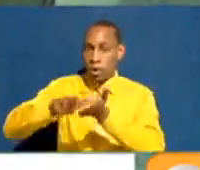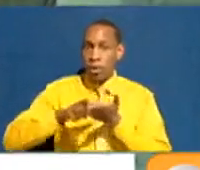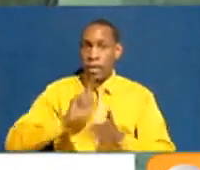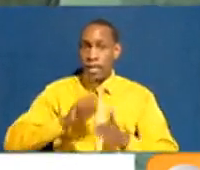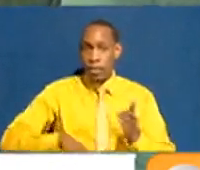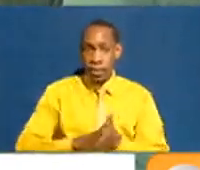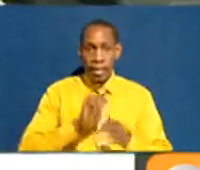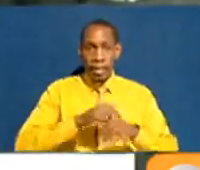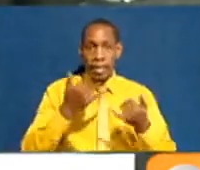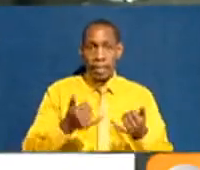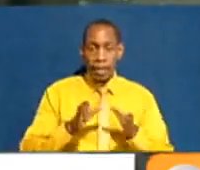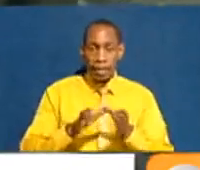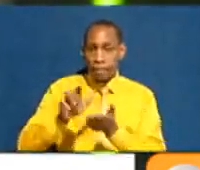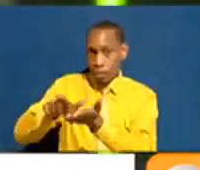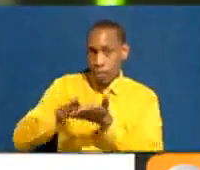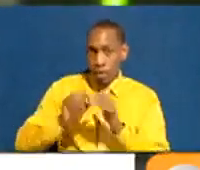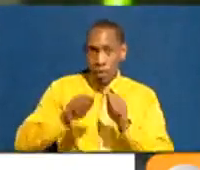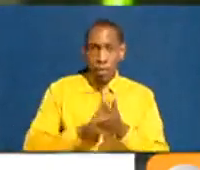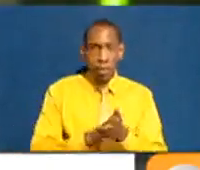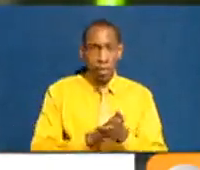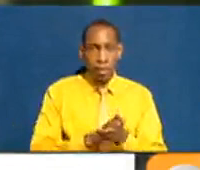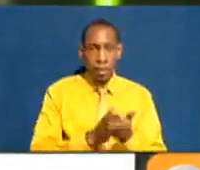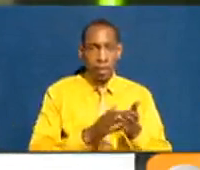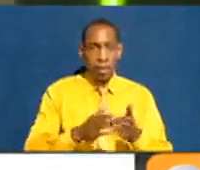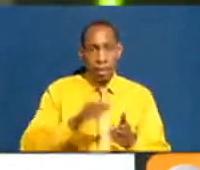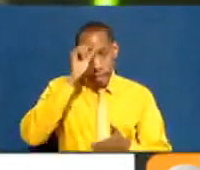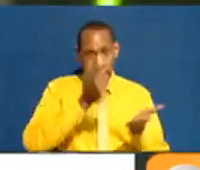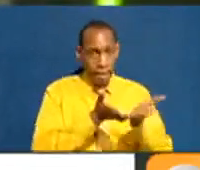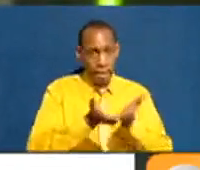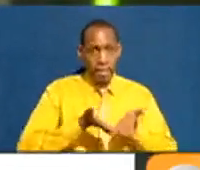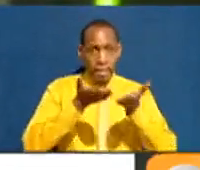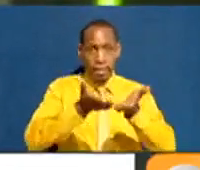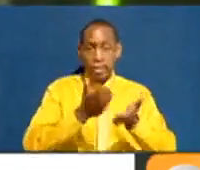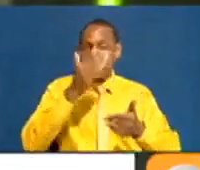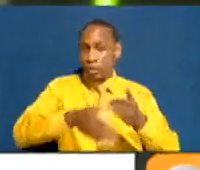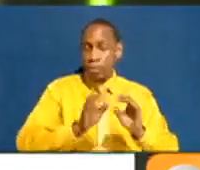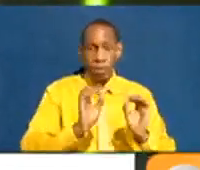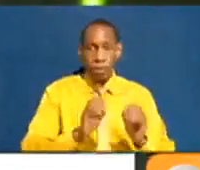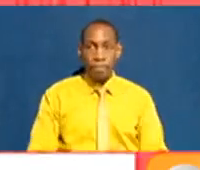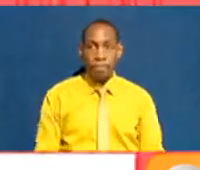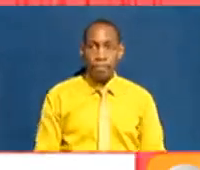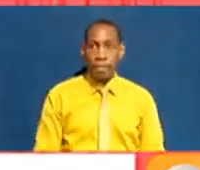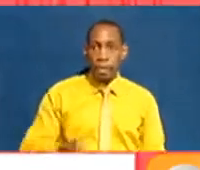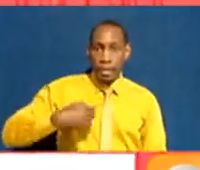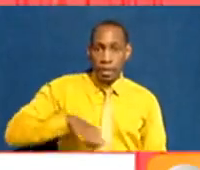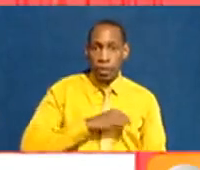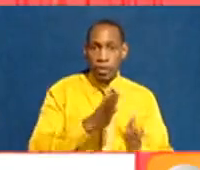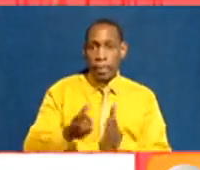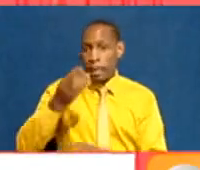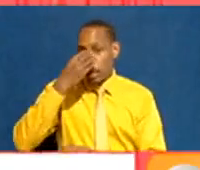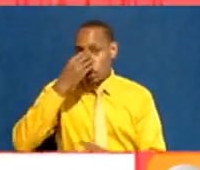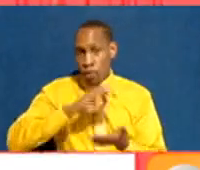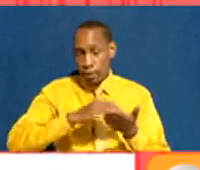sasa itawabidi kukopa ili gurudumu la huduma za serikali kwa Wakenya lisikwame. Tutapanga hustlers